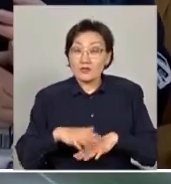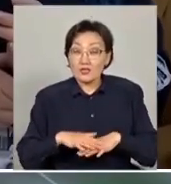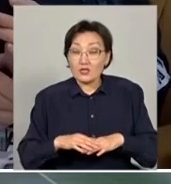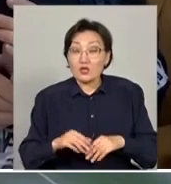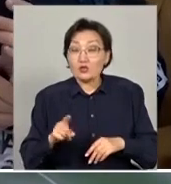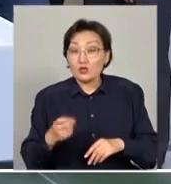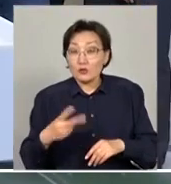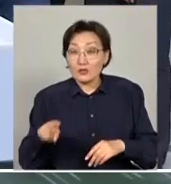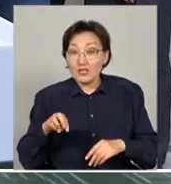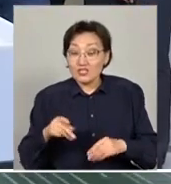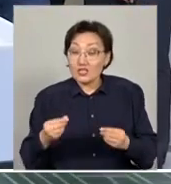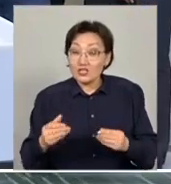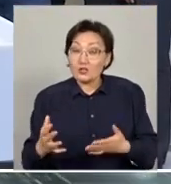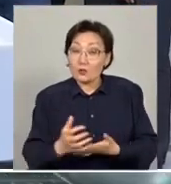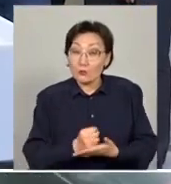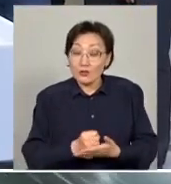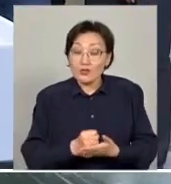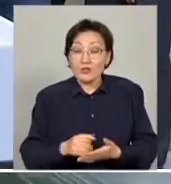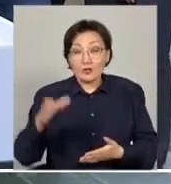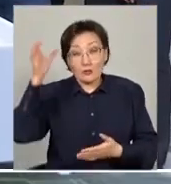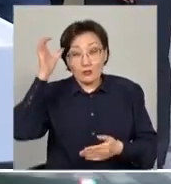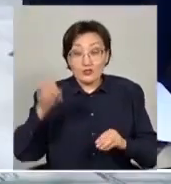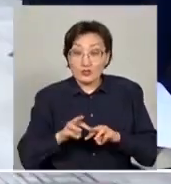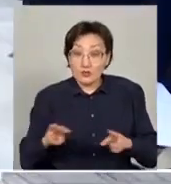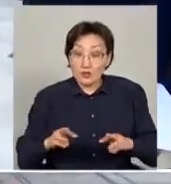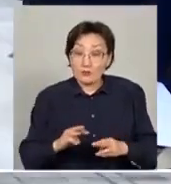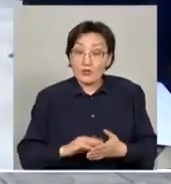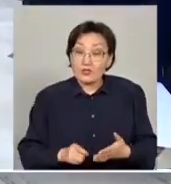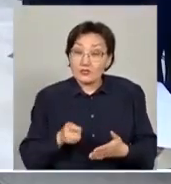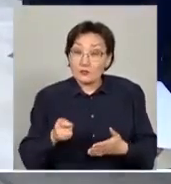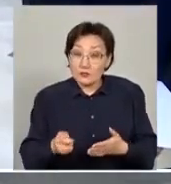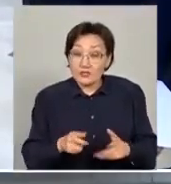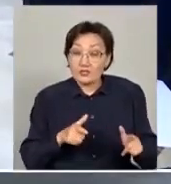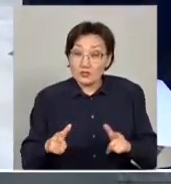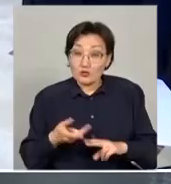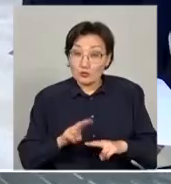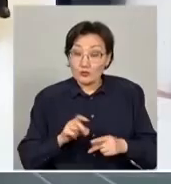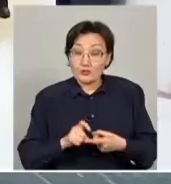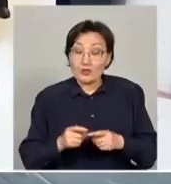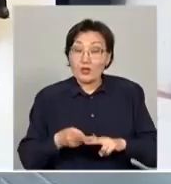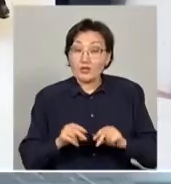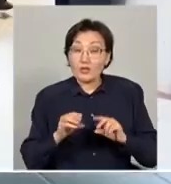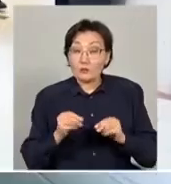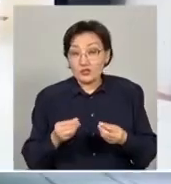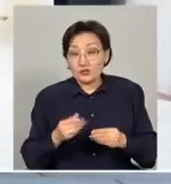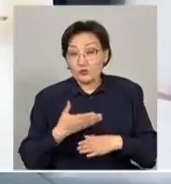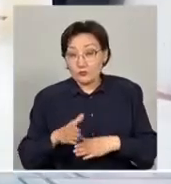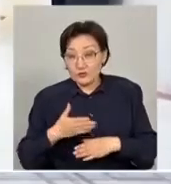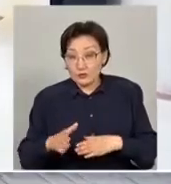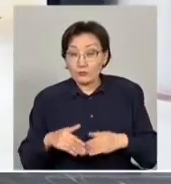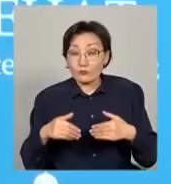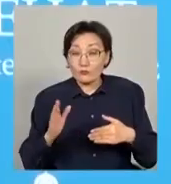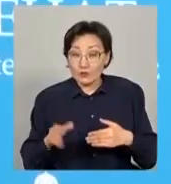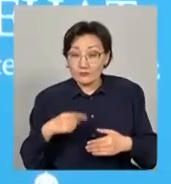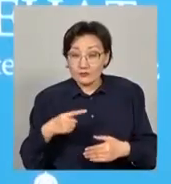теңге жинақталған. Енді оқу ағарту министрлігінің өтінімдері дайын болса, сол бойынша аталған қаржыны бөліп үлестіреміз, деді